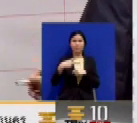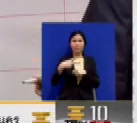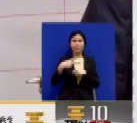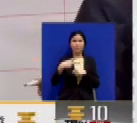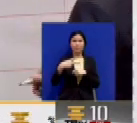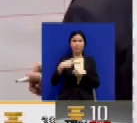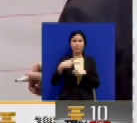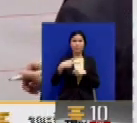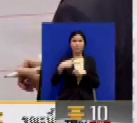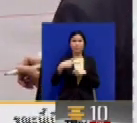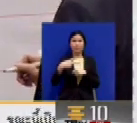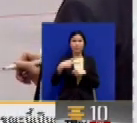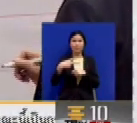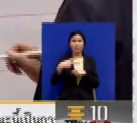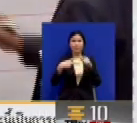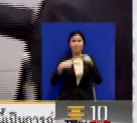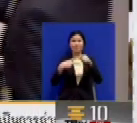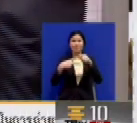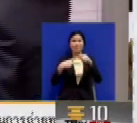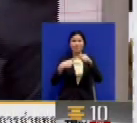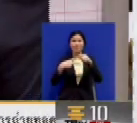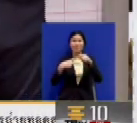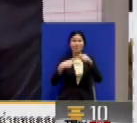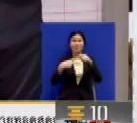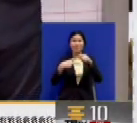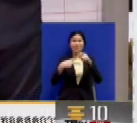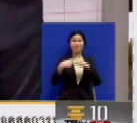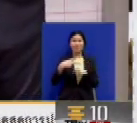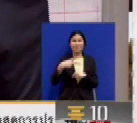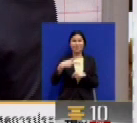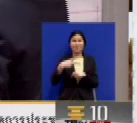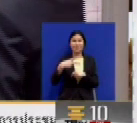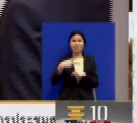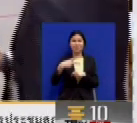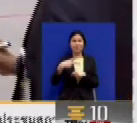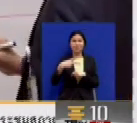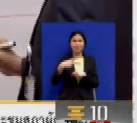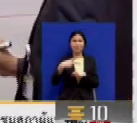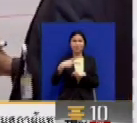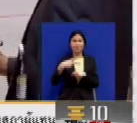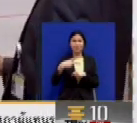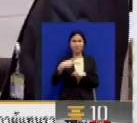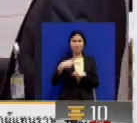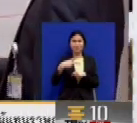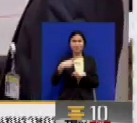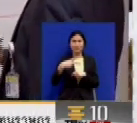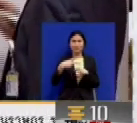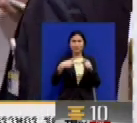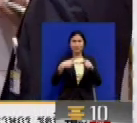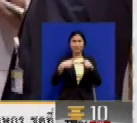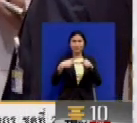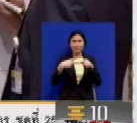ไหมล่ะไอ้244ไอ้247เขาประมาณไอ้เขาได้ประมาณ347ไอ้เขาได้240เดิม